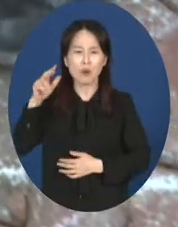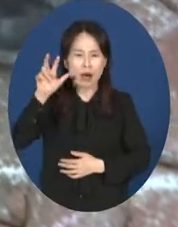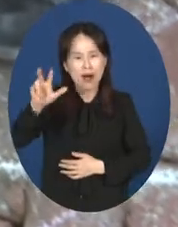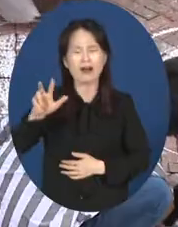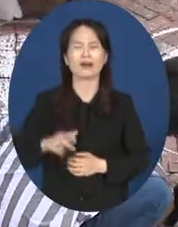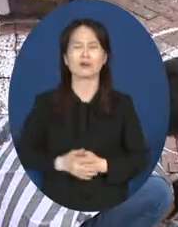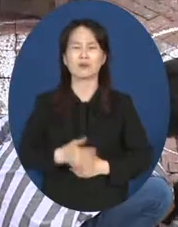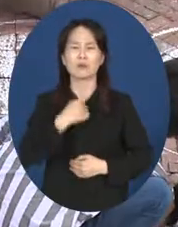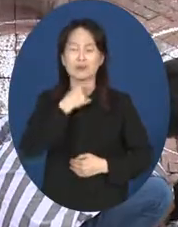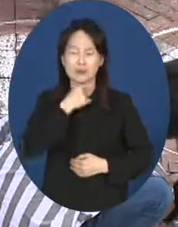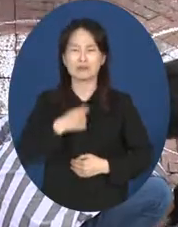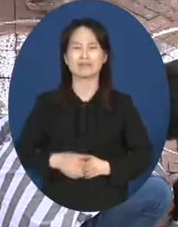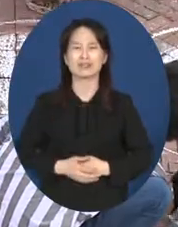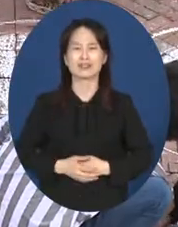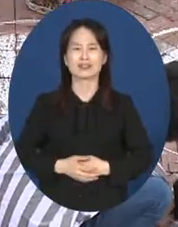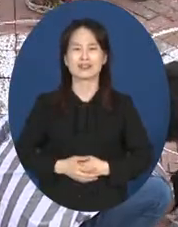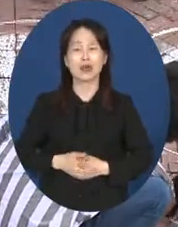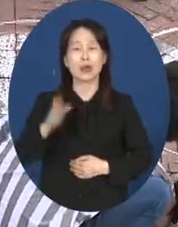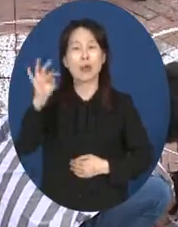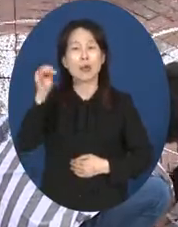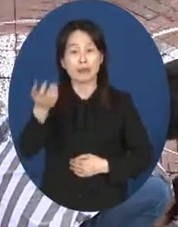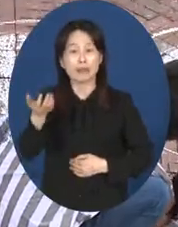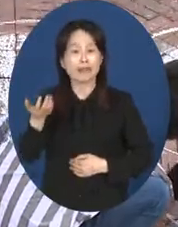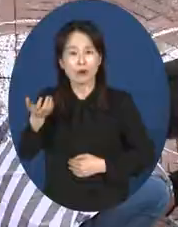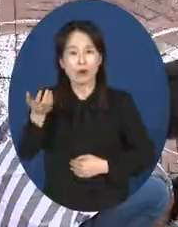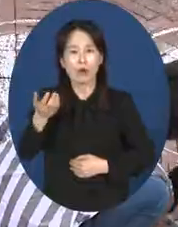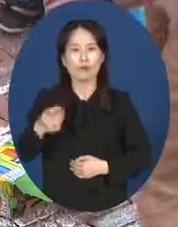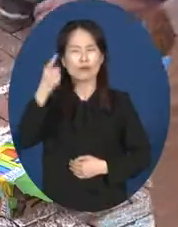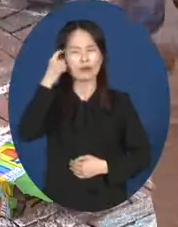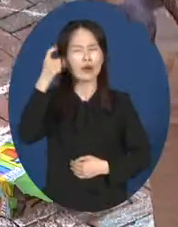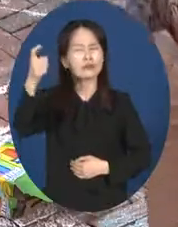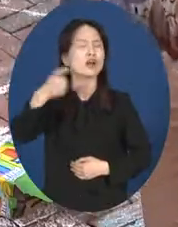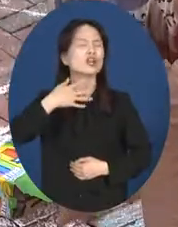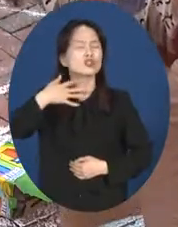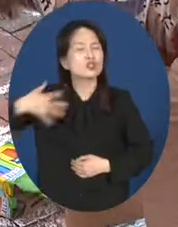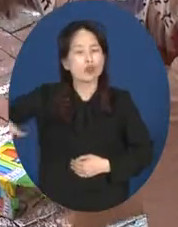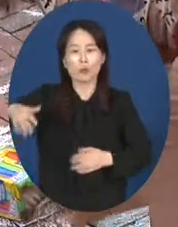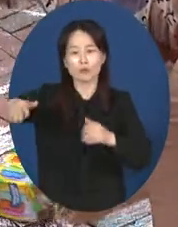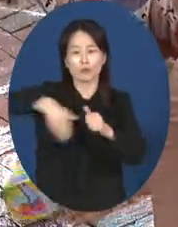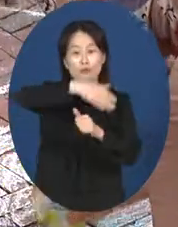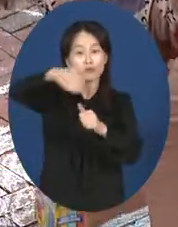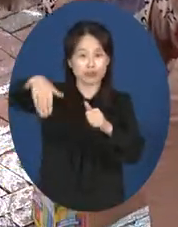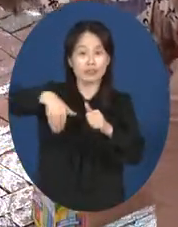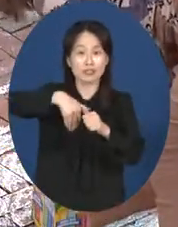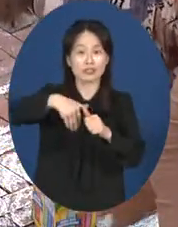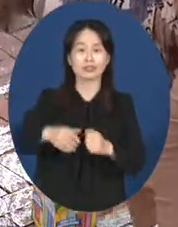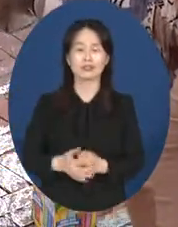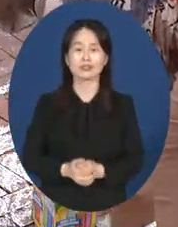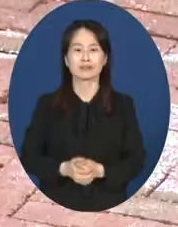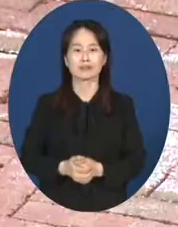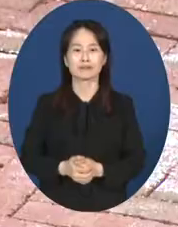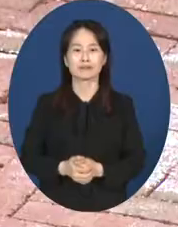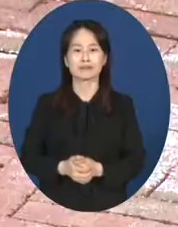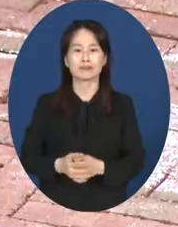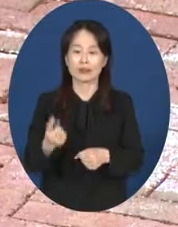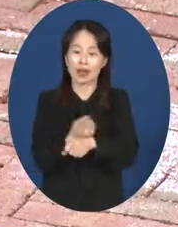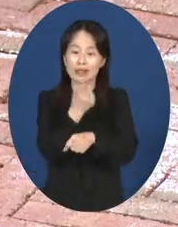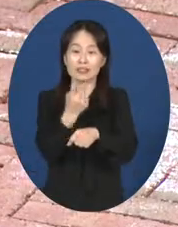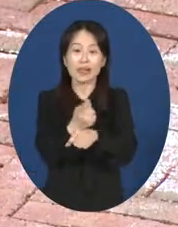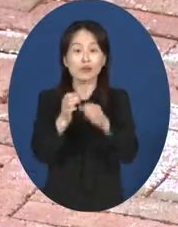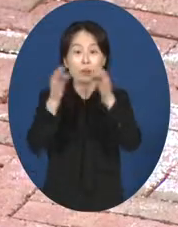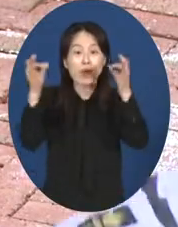and friends. 몇 달 전까지만 해도 상상도 못했던 풍경들입니다. 한 시간 남짓한